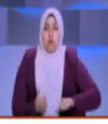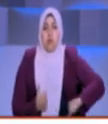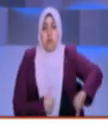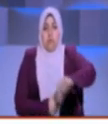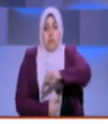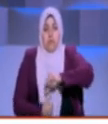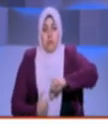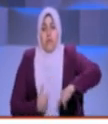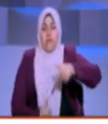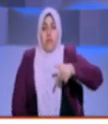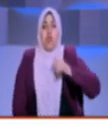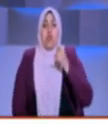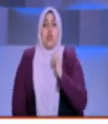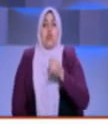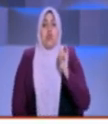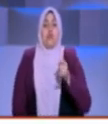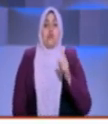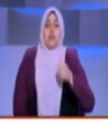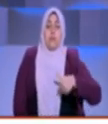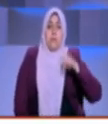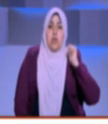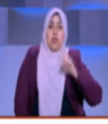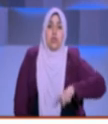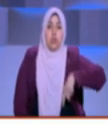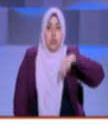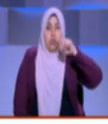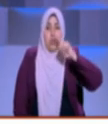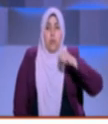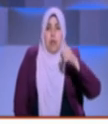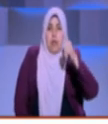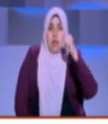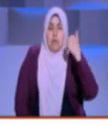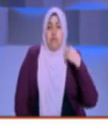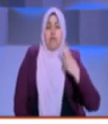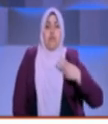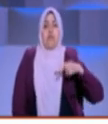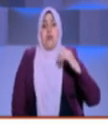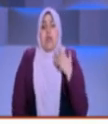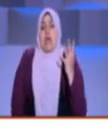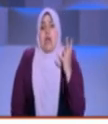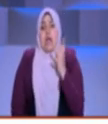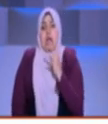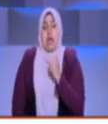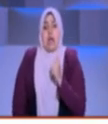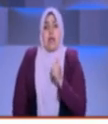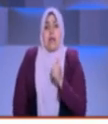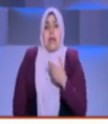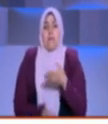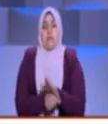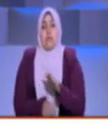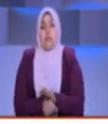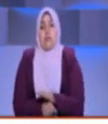من 500 يوم أمس في المستويات، يرتفع عدد المتوفين أحمد